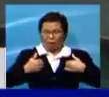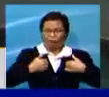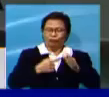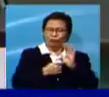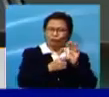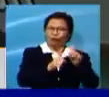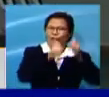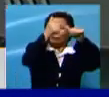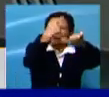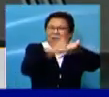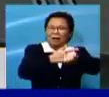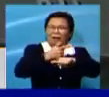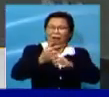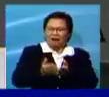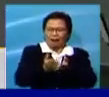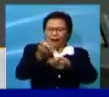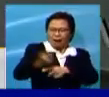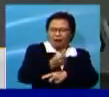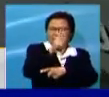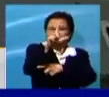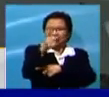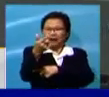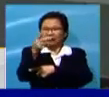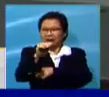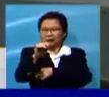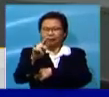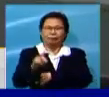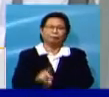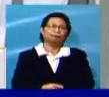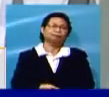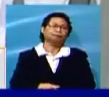penampilan sulung kapal latihan terbaru TLDM Gagah Samudra.